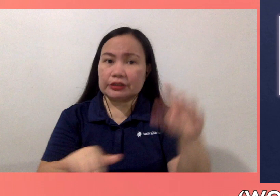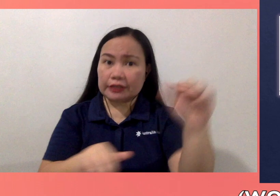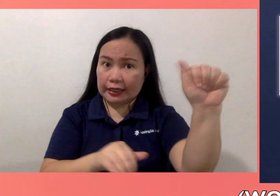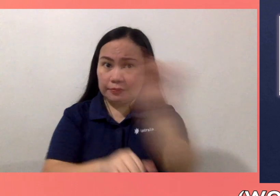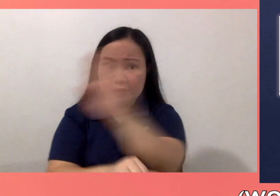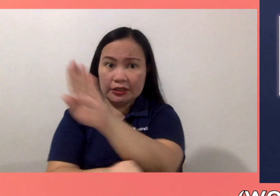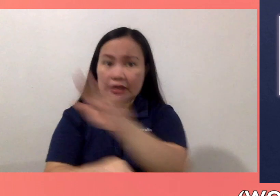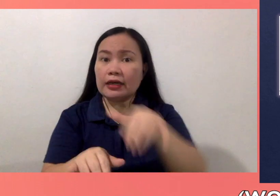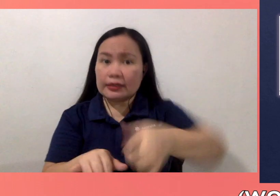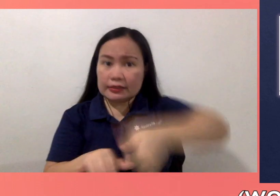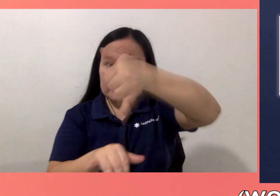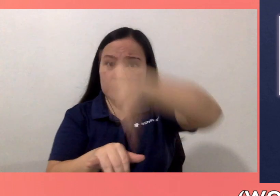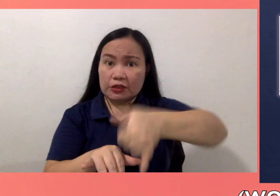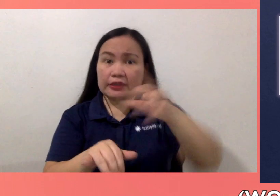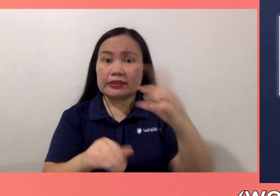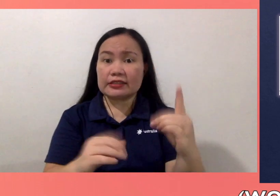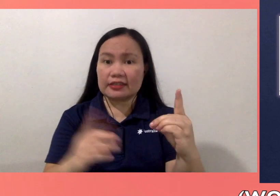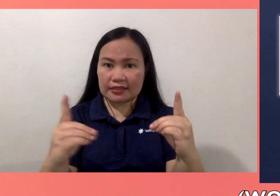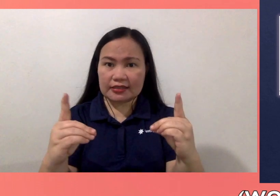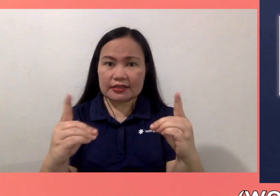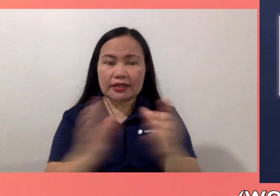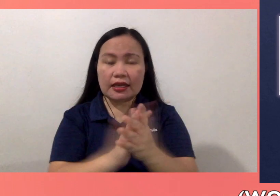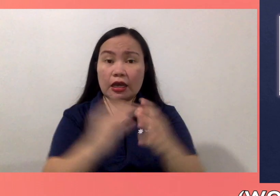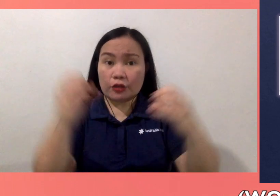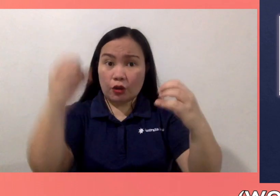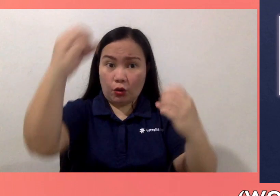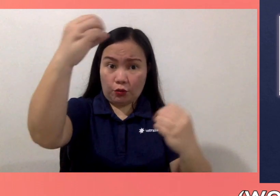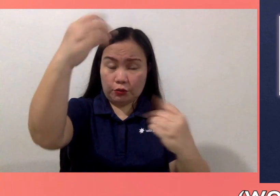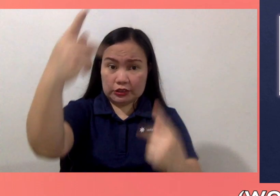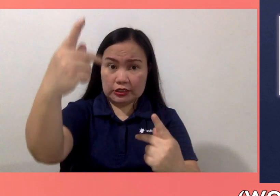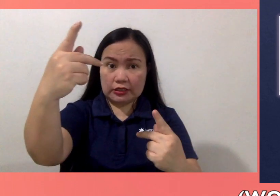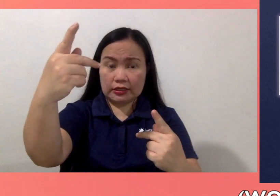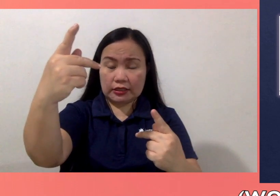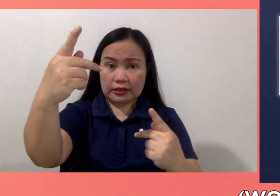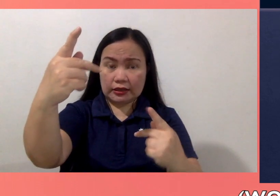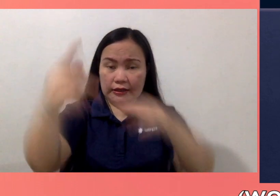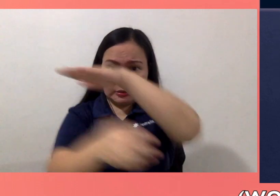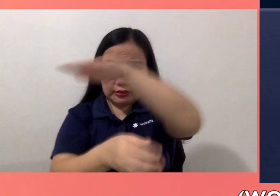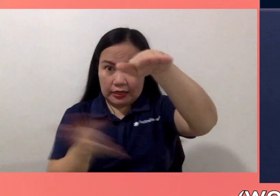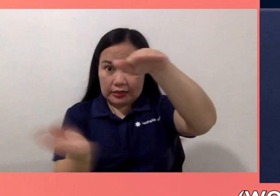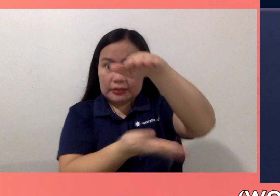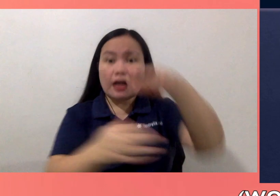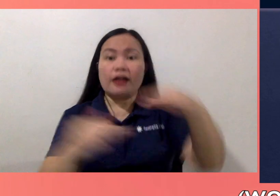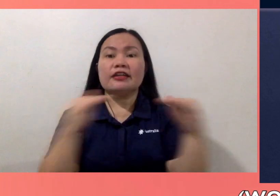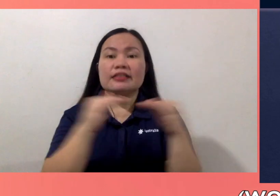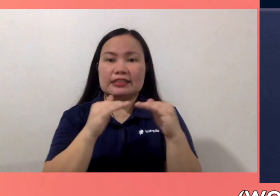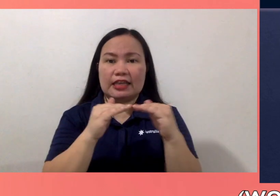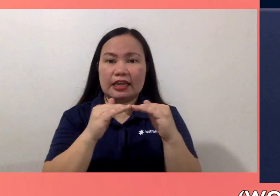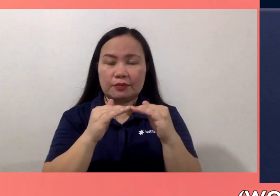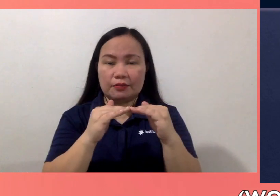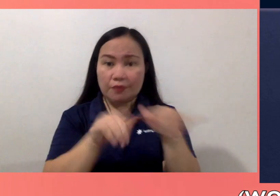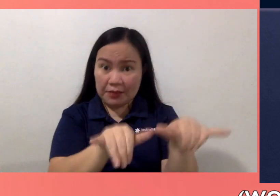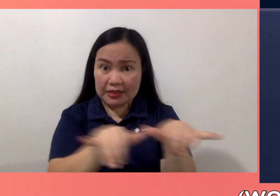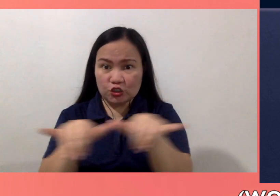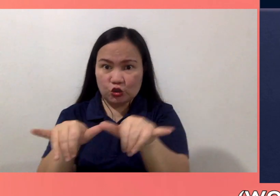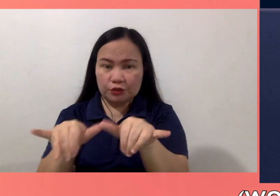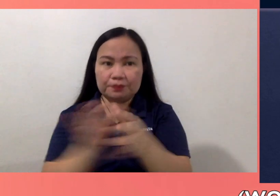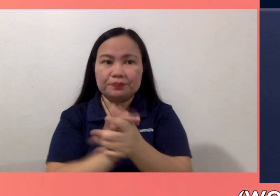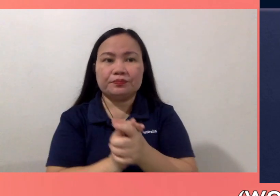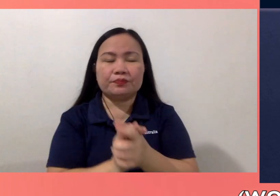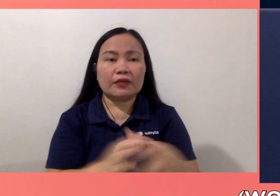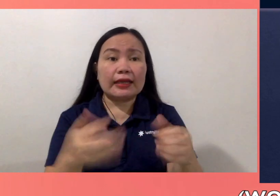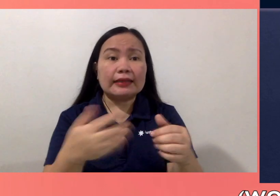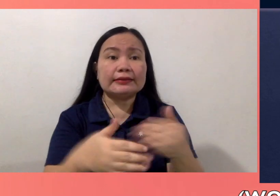DC. Again, the opposite sides are congruent. Next, the